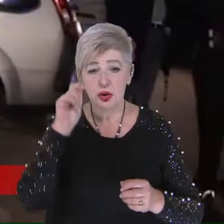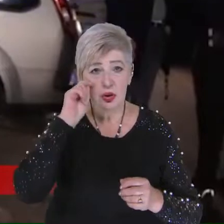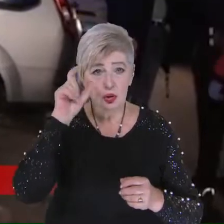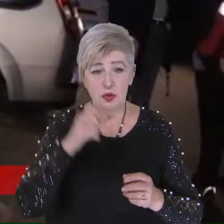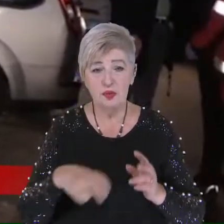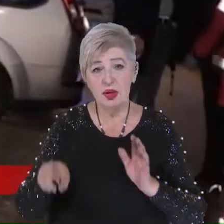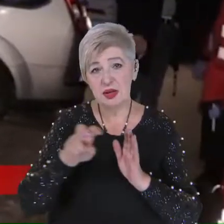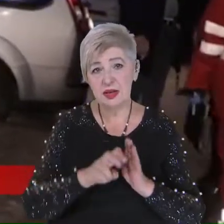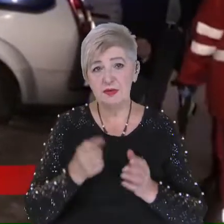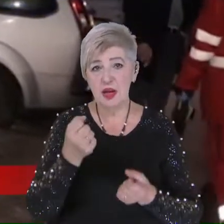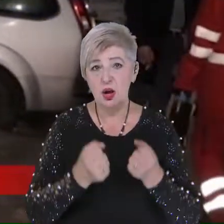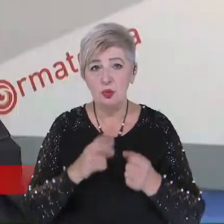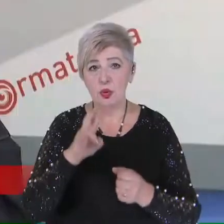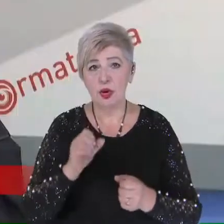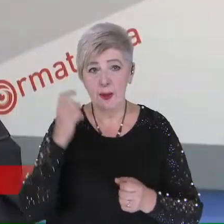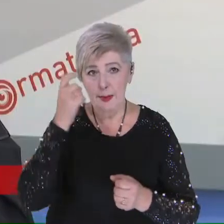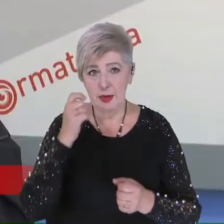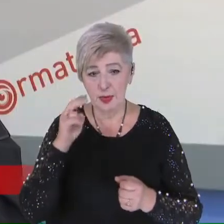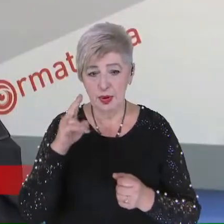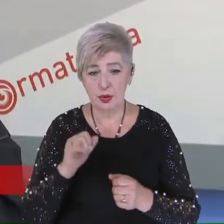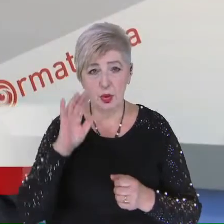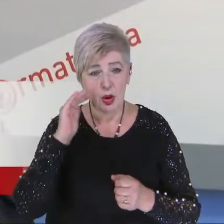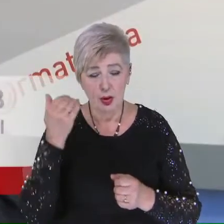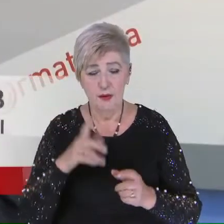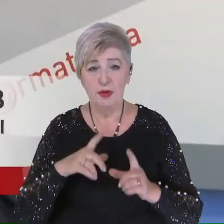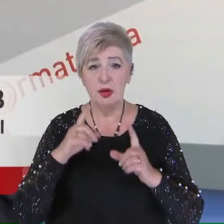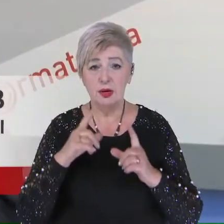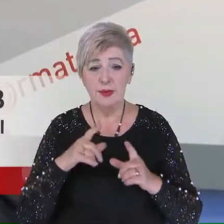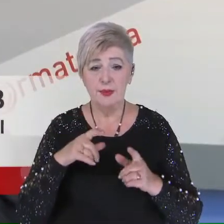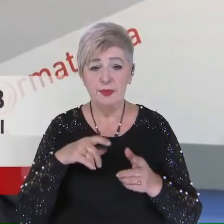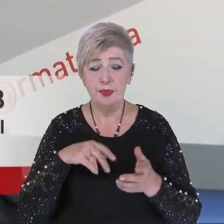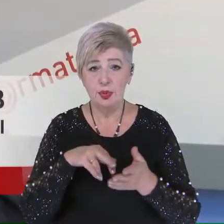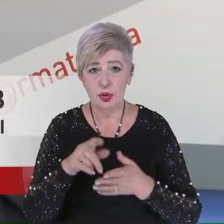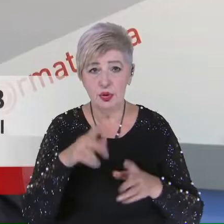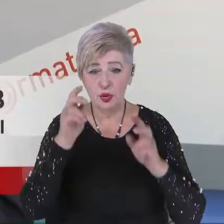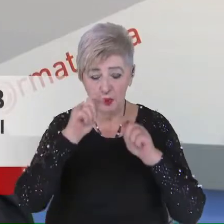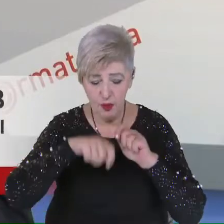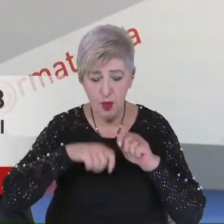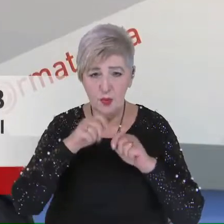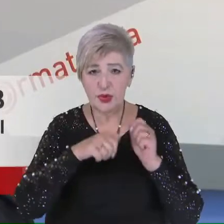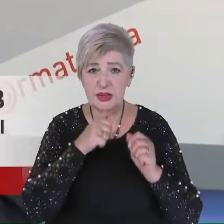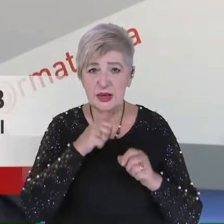на підпитку. Він пройшов освідування, інформація підтвердилась,